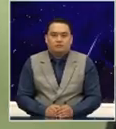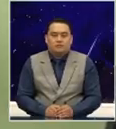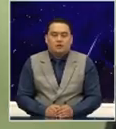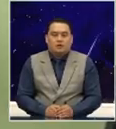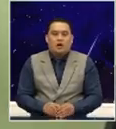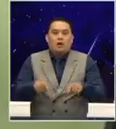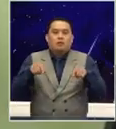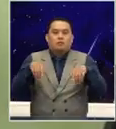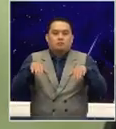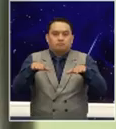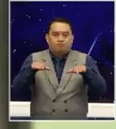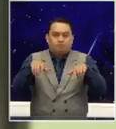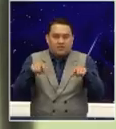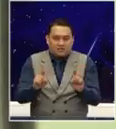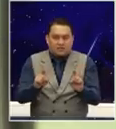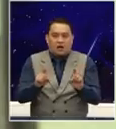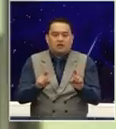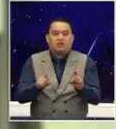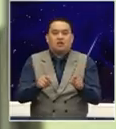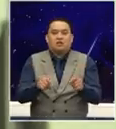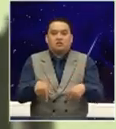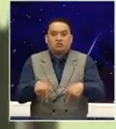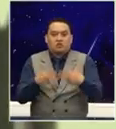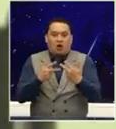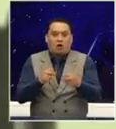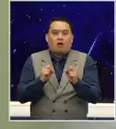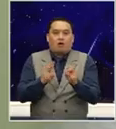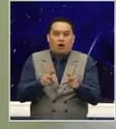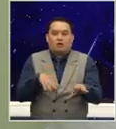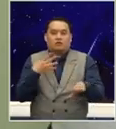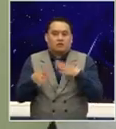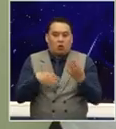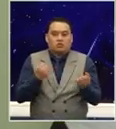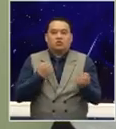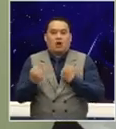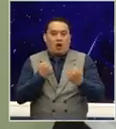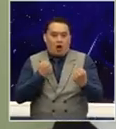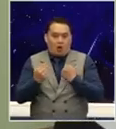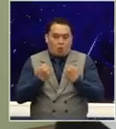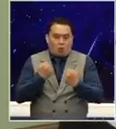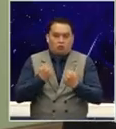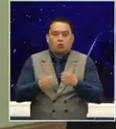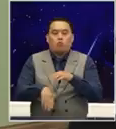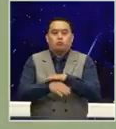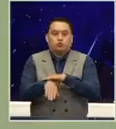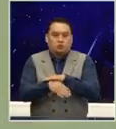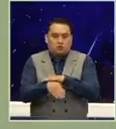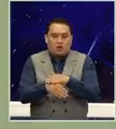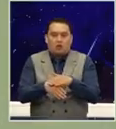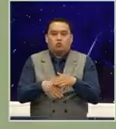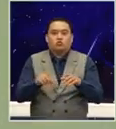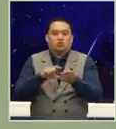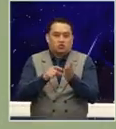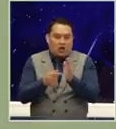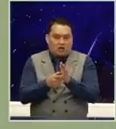до конца не садимся. Телефоны и штативы теперь как снаряды для тренировок. Тренировочный зал пустеет, однако тренировочный процесс